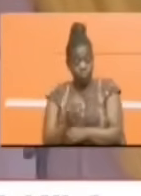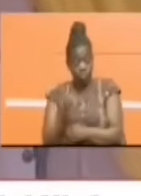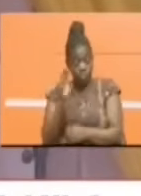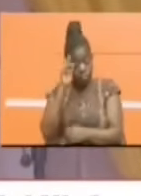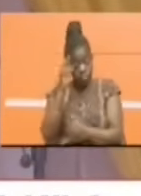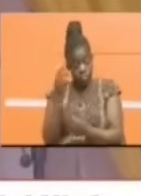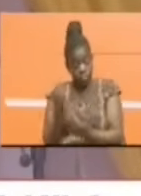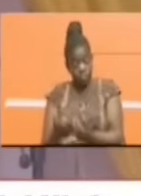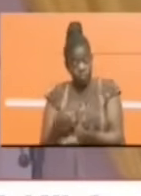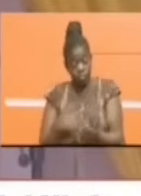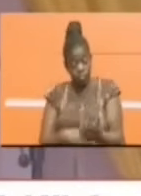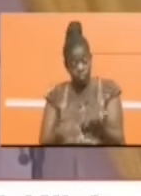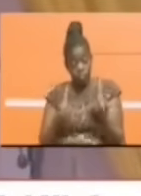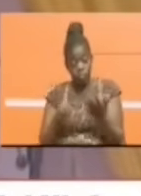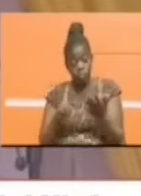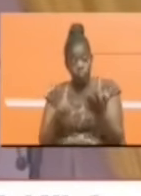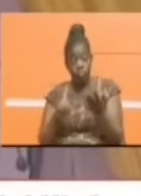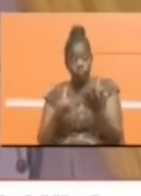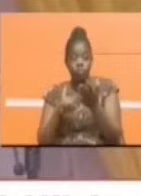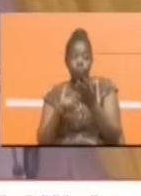and technology ne technology